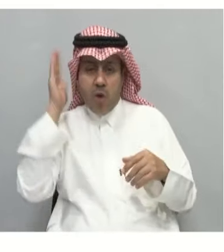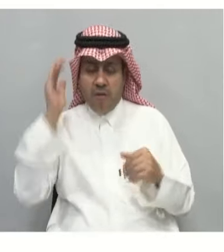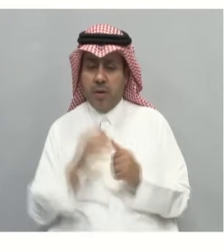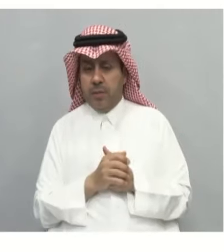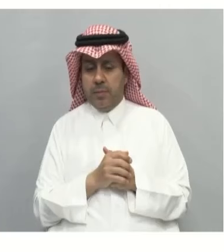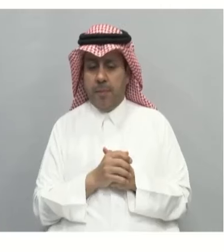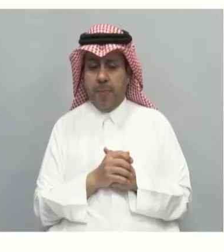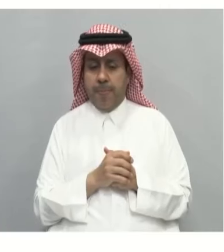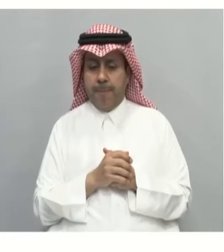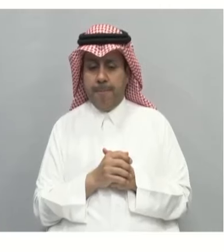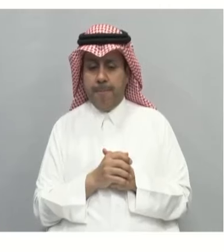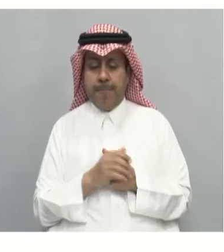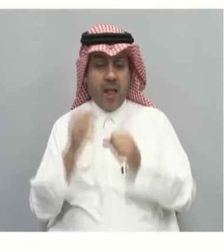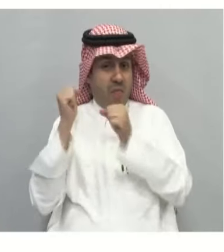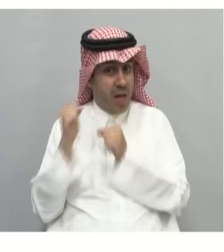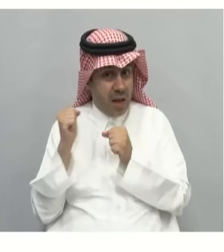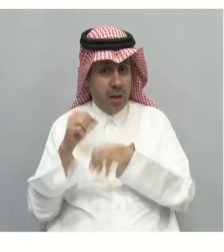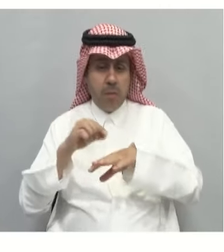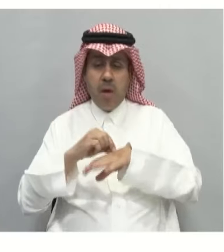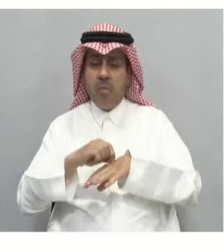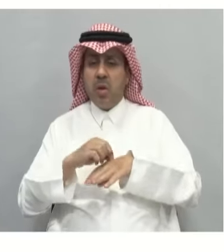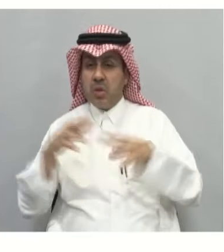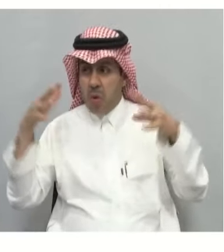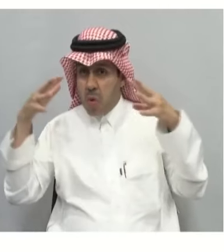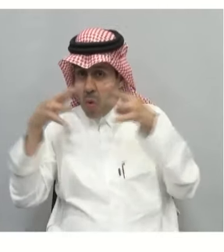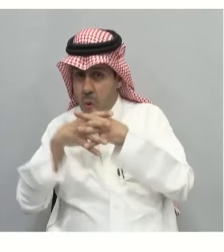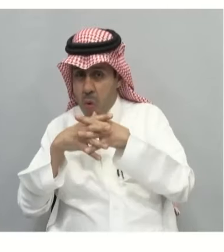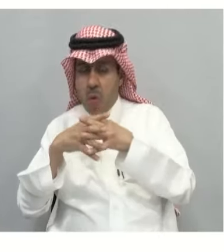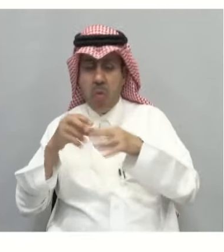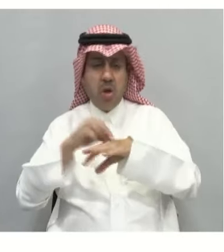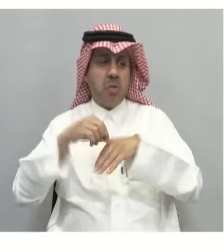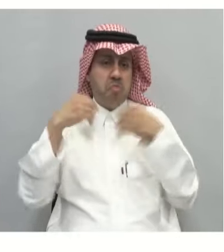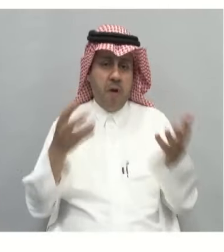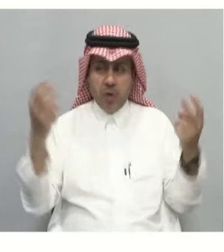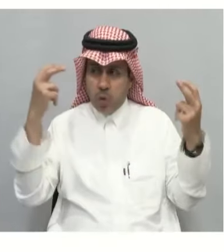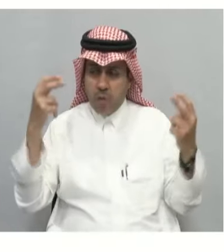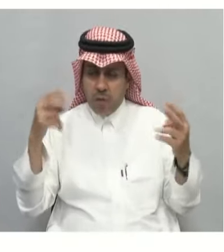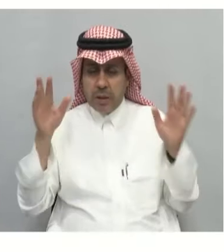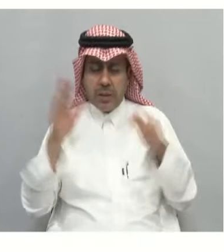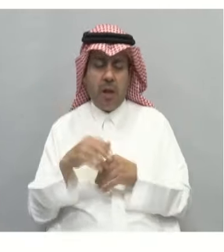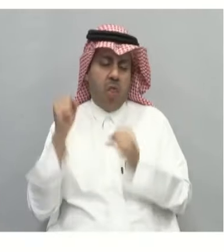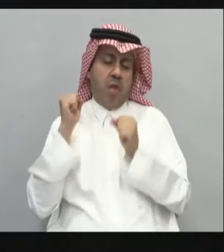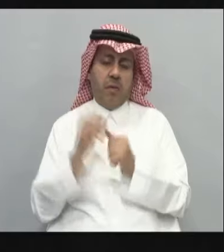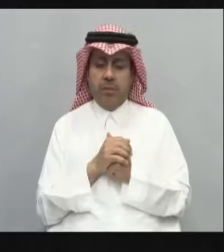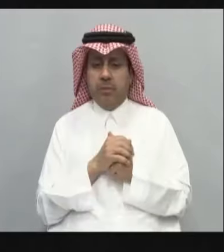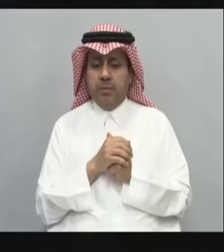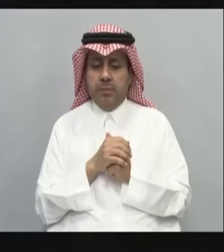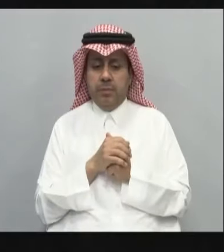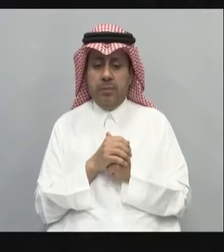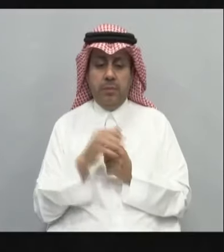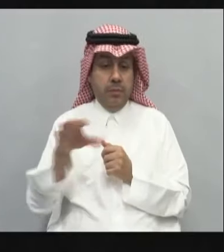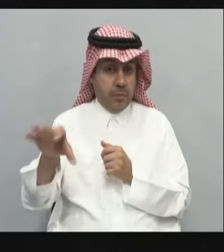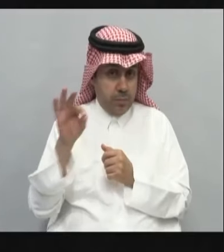الناس وتثقل اذا كانت بحيث لا يراه الناس نريد ان نستنبط من هذه العباره